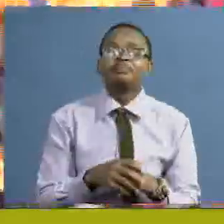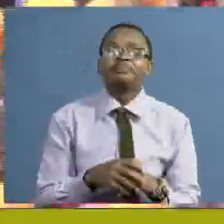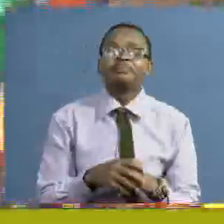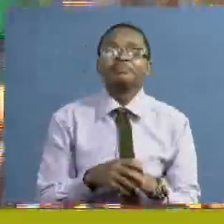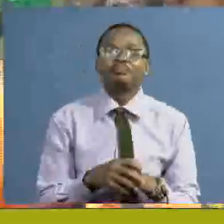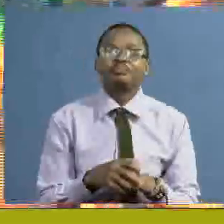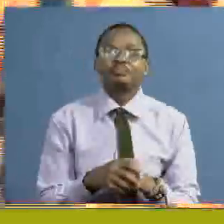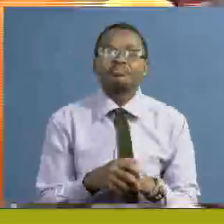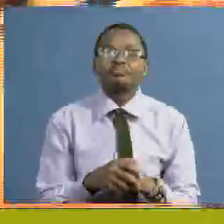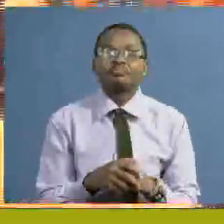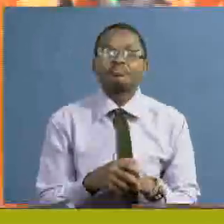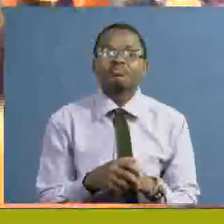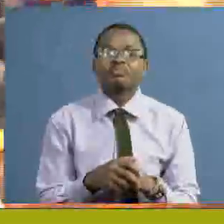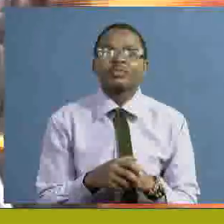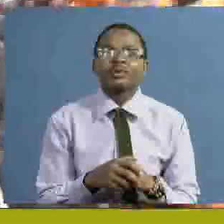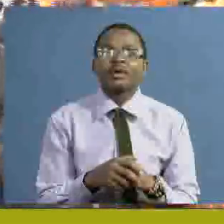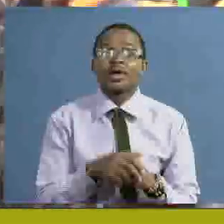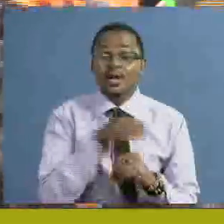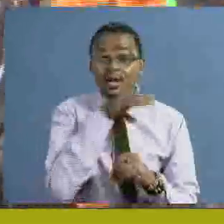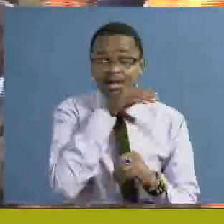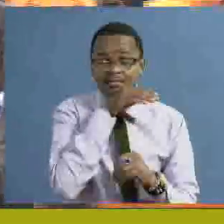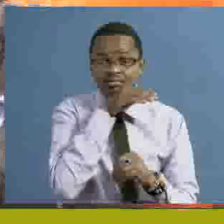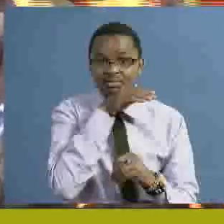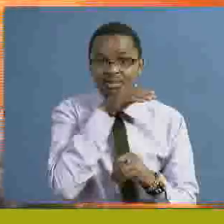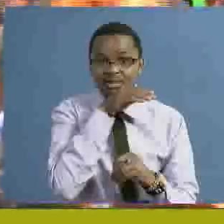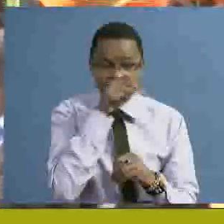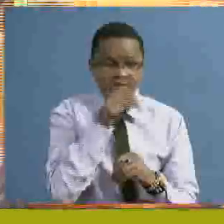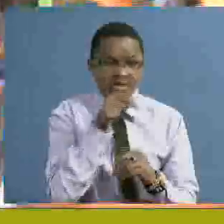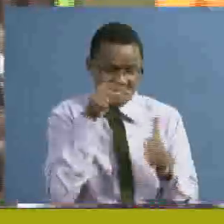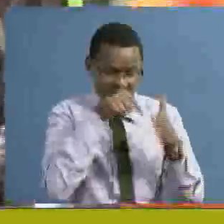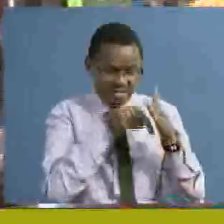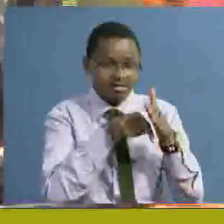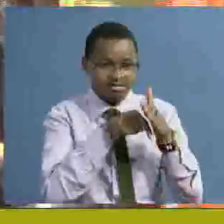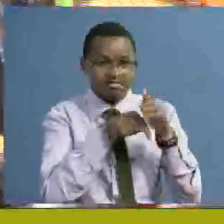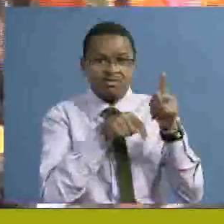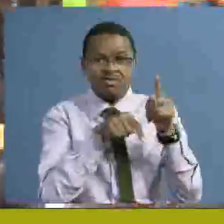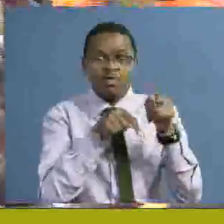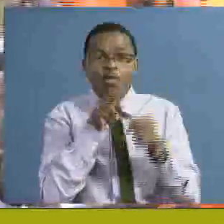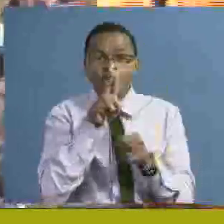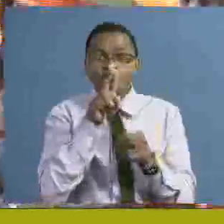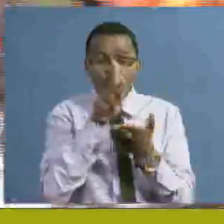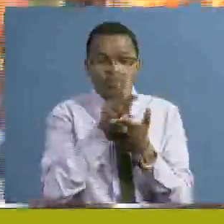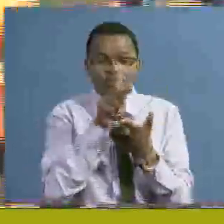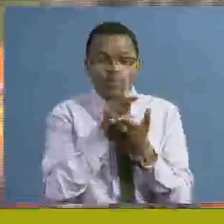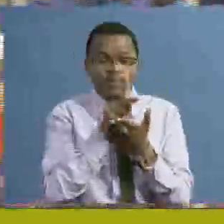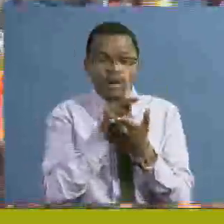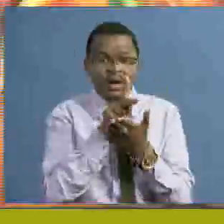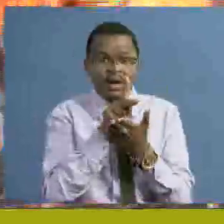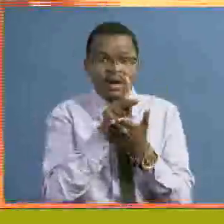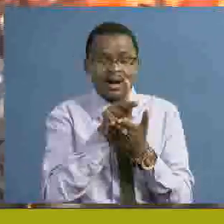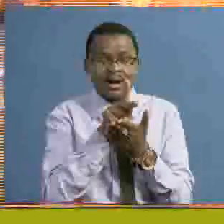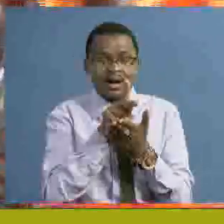Huyu ni kinara wa upinzani nchini Raila Odinga, hapa akiingia katika bustani la Uhuru tarehe